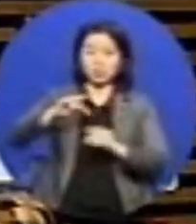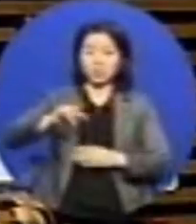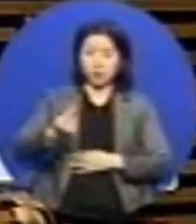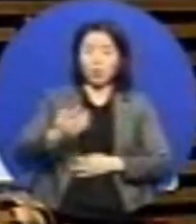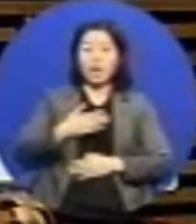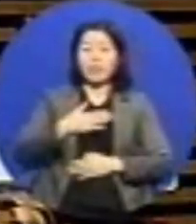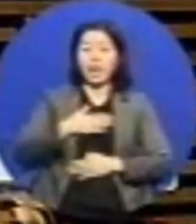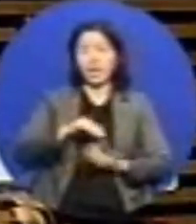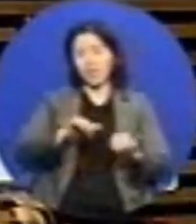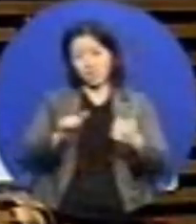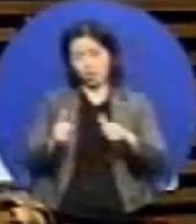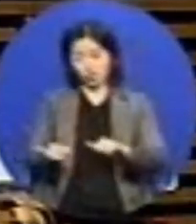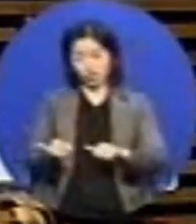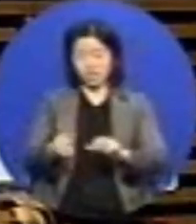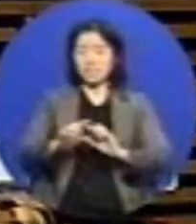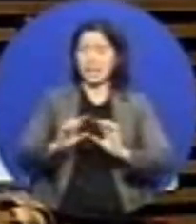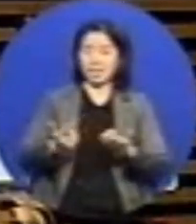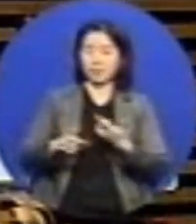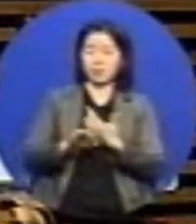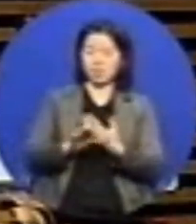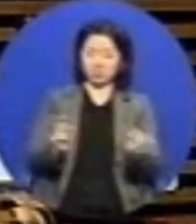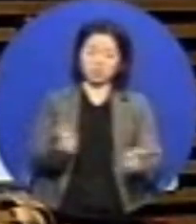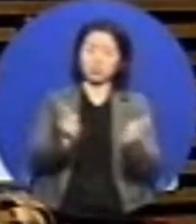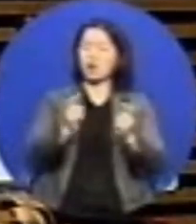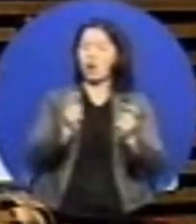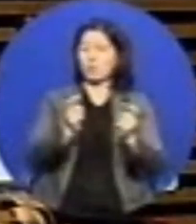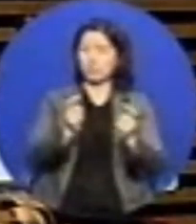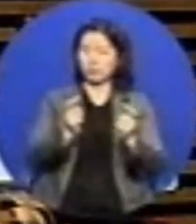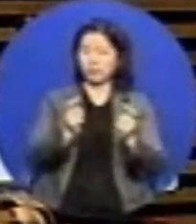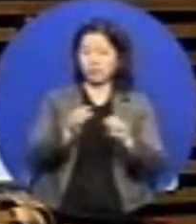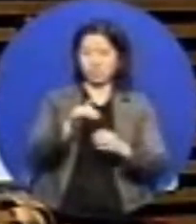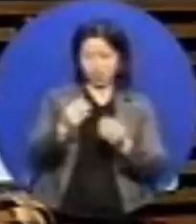않으면 싸움 거리밖에 안 된다니까